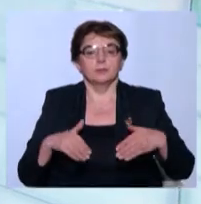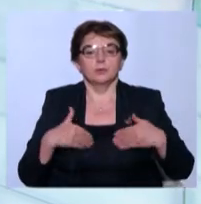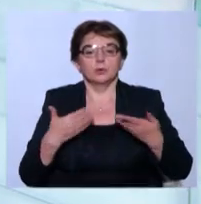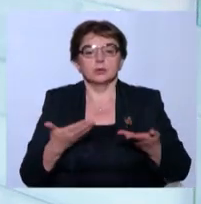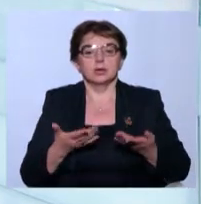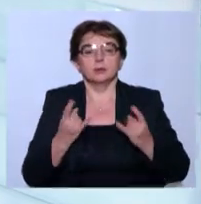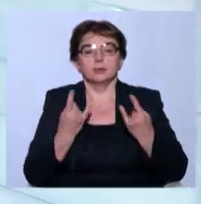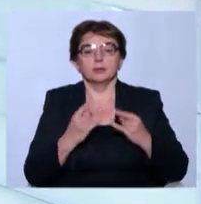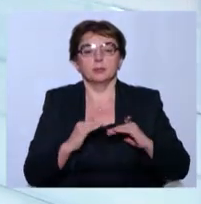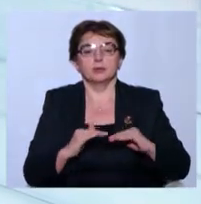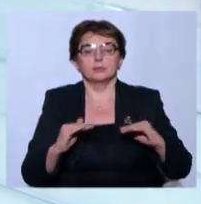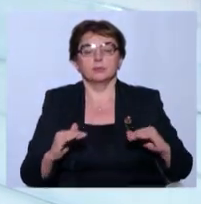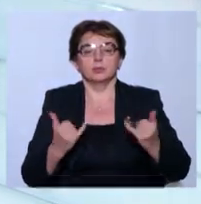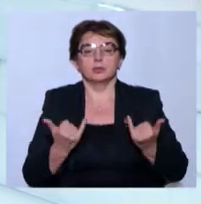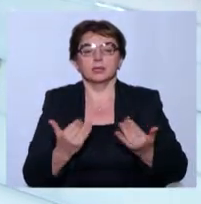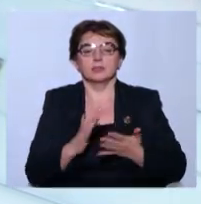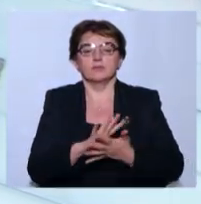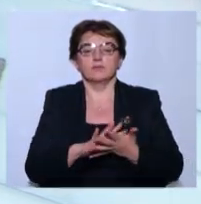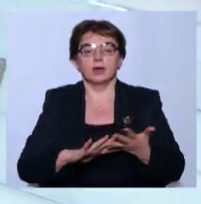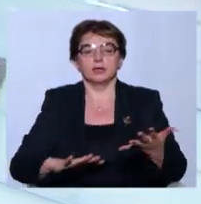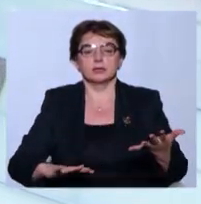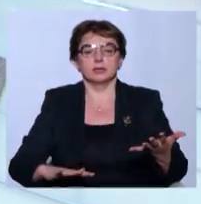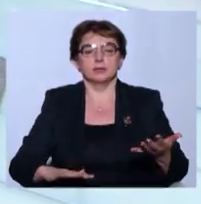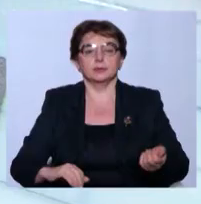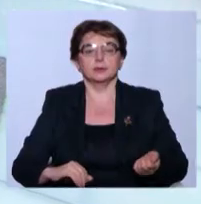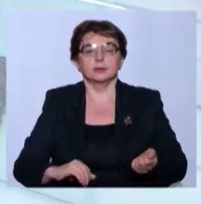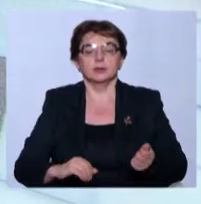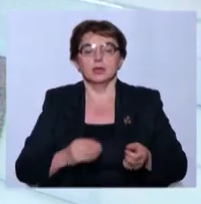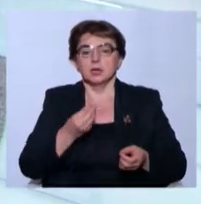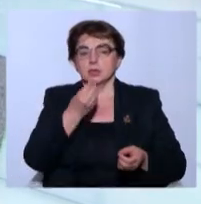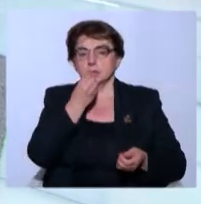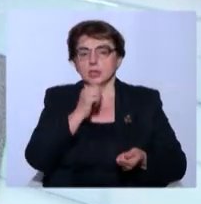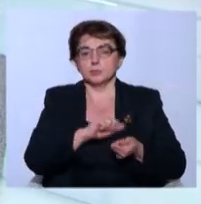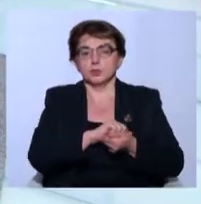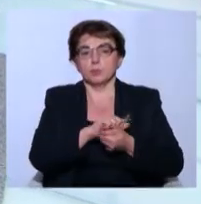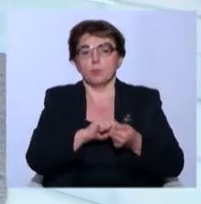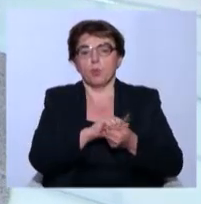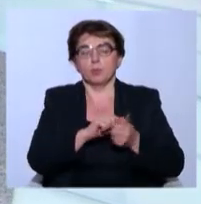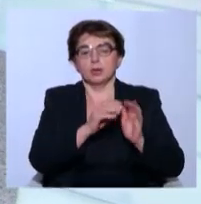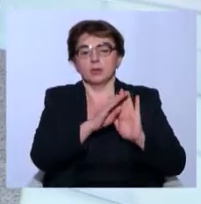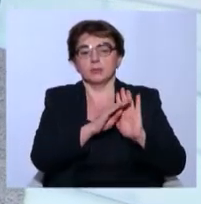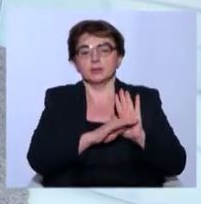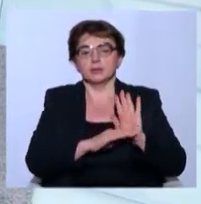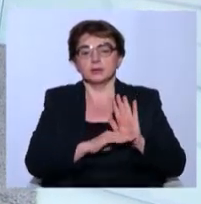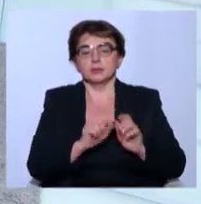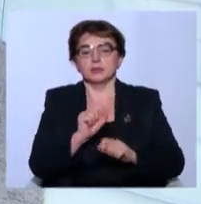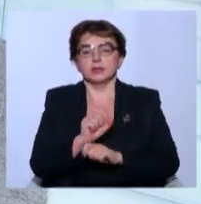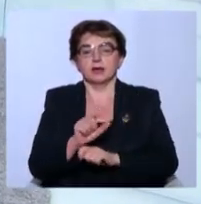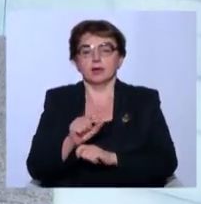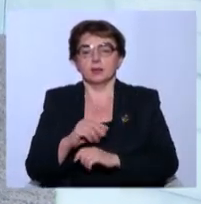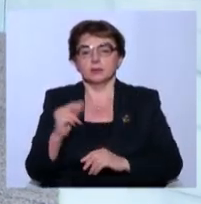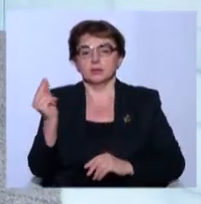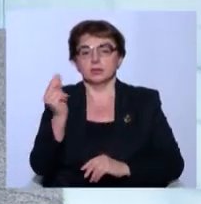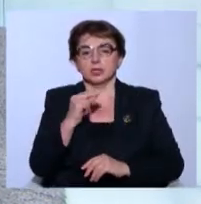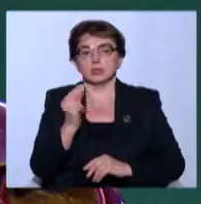მოგესალმებით ბავშვებო. დღეს ვაგრძელებთ საჭმლის მომნელებელი ორგანოთა სისტემის ფუნქციების